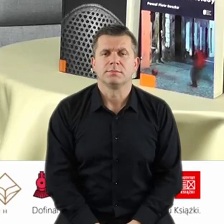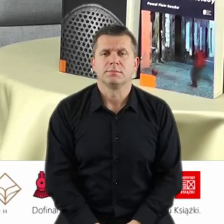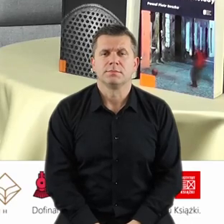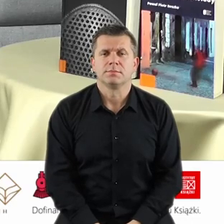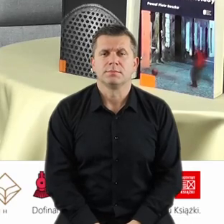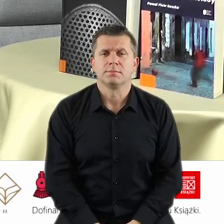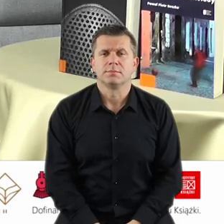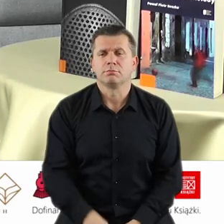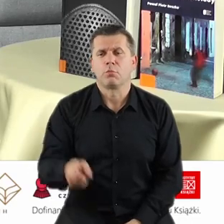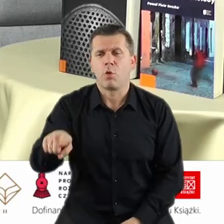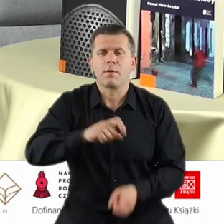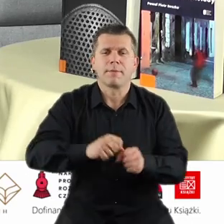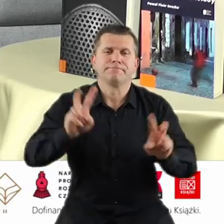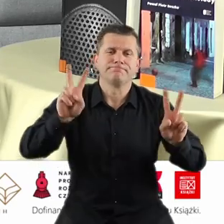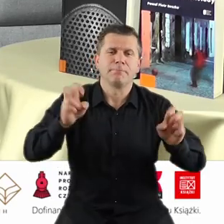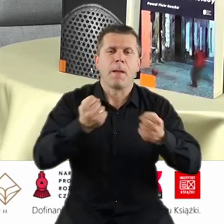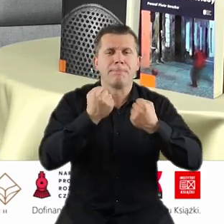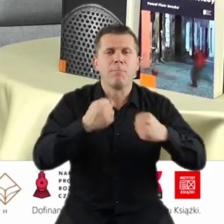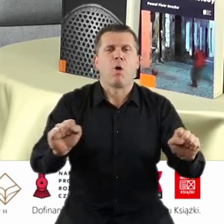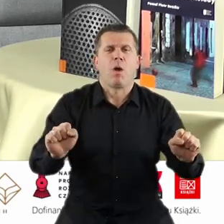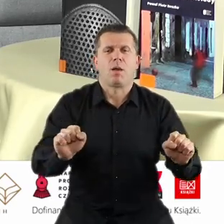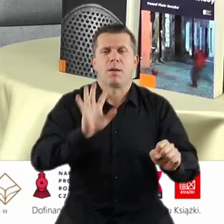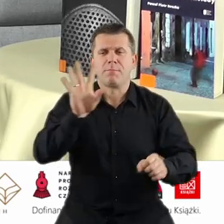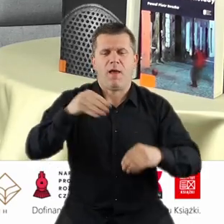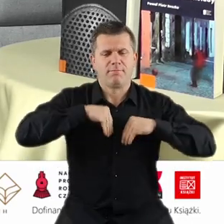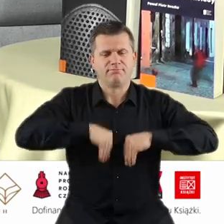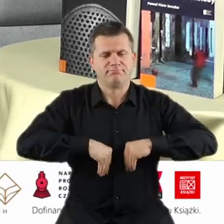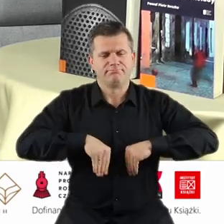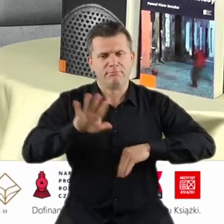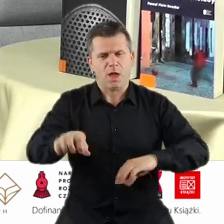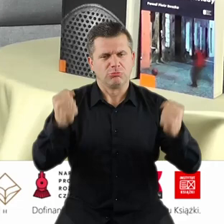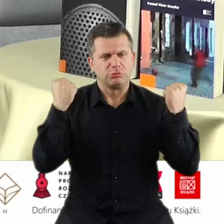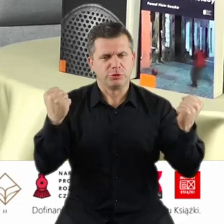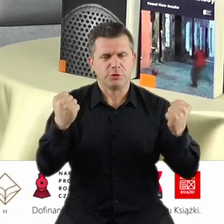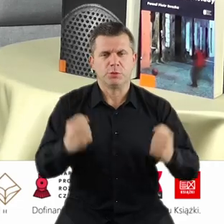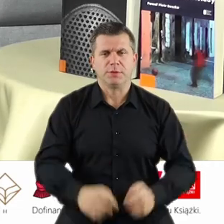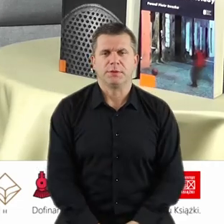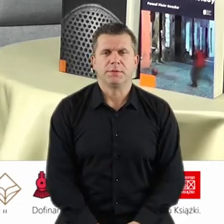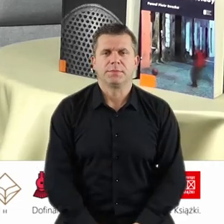którzy są w jakimś stopniu bohaterami, mają sobie bardzo duże siły